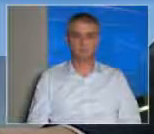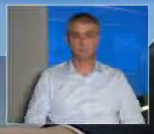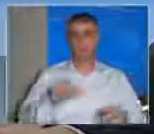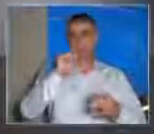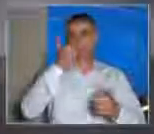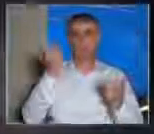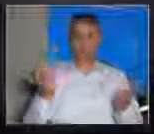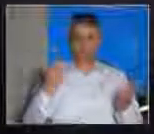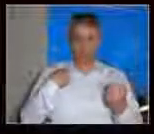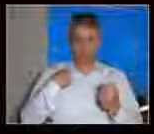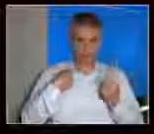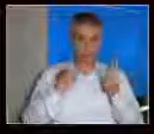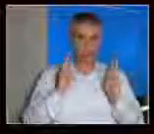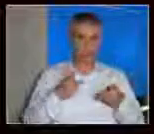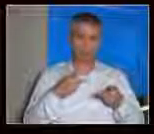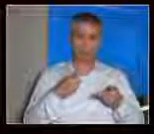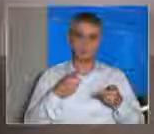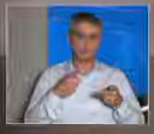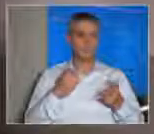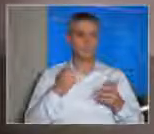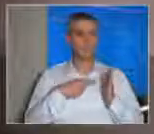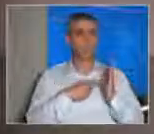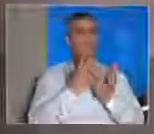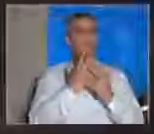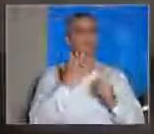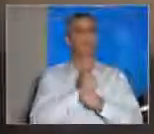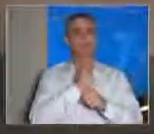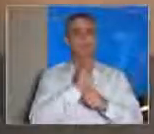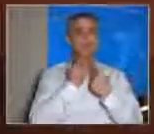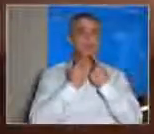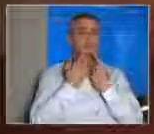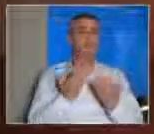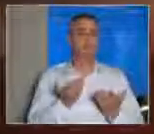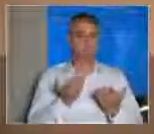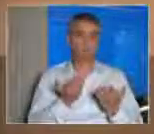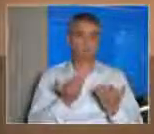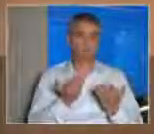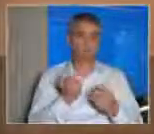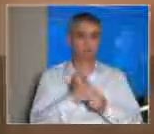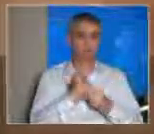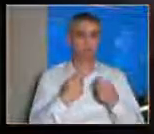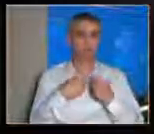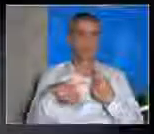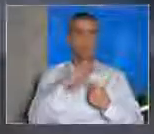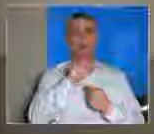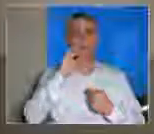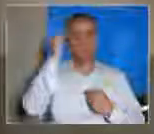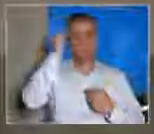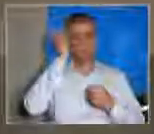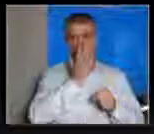קודם כל אני חושב שאנחנו יכולים בקנתנו לסמן הצלחה לעצם הדיון שעוררנו סביב נושא של זיכרון